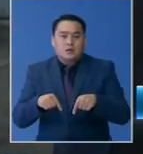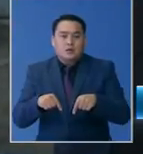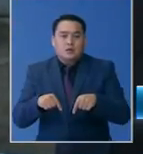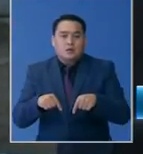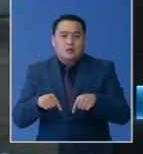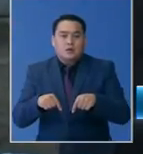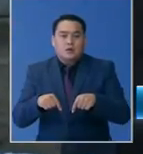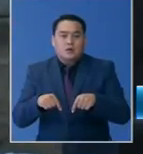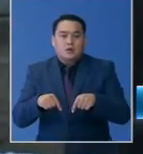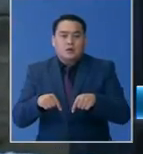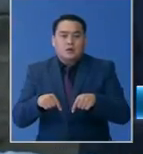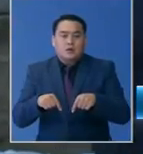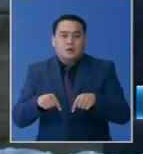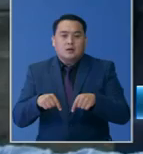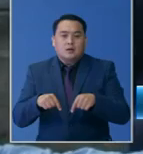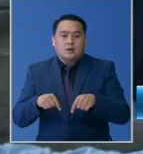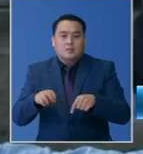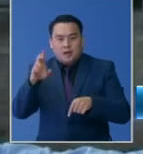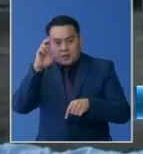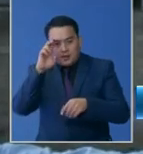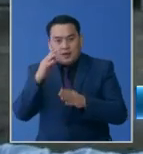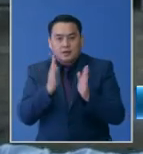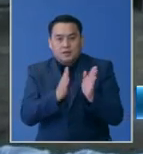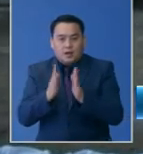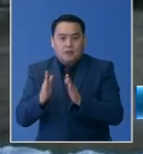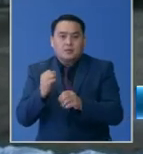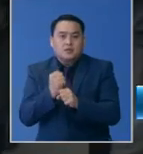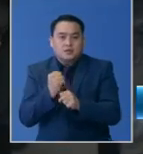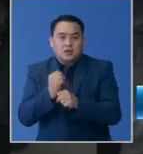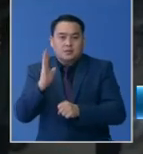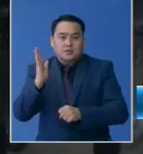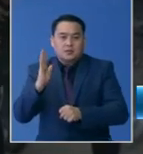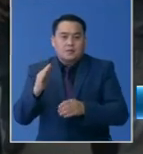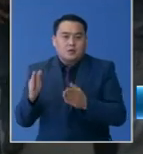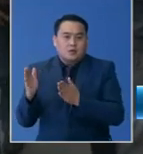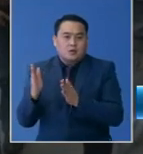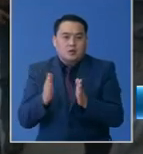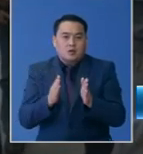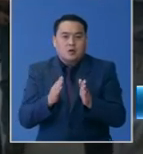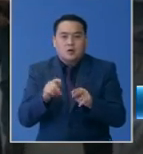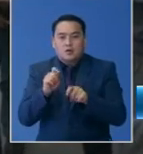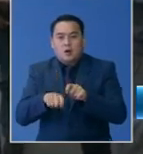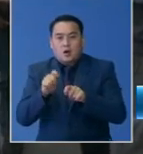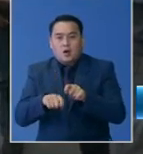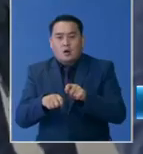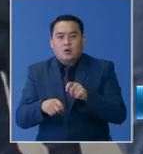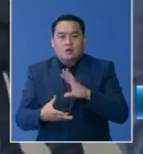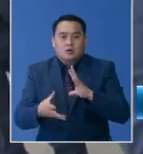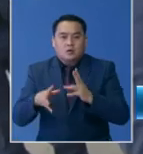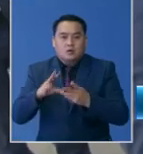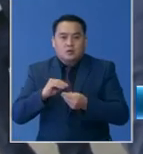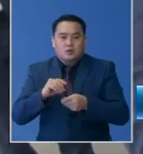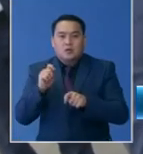асфальт төсеп, барлығын ретке келтіреміз, мемлекеттік тәртіпке сай етіп жасаймыз. Кезекті жол бойын қарау жұмыстары осылай түйінделді.